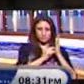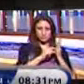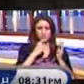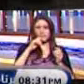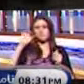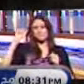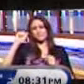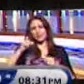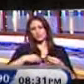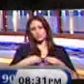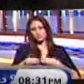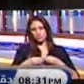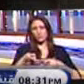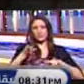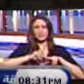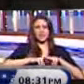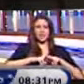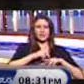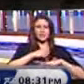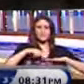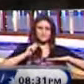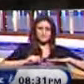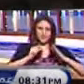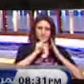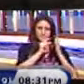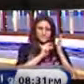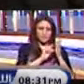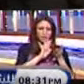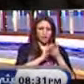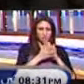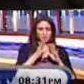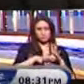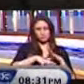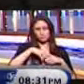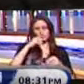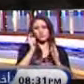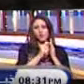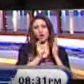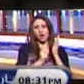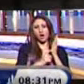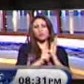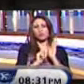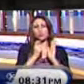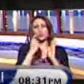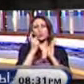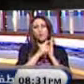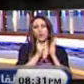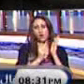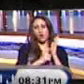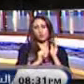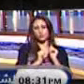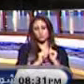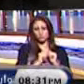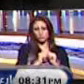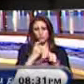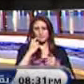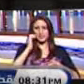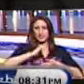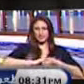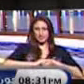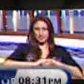الشورى ثم المحكمة الدستورية ثم إصدار القانون حتى يكون هناك قانون يتفق